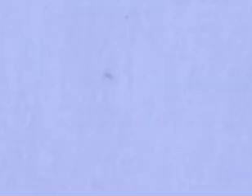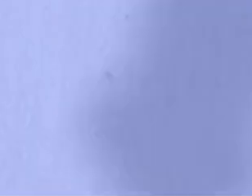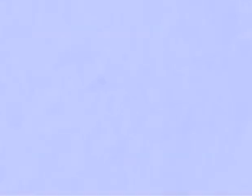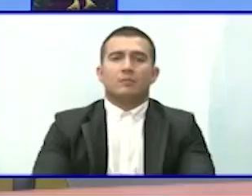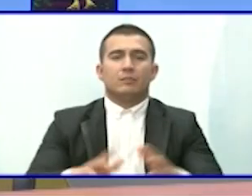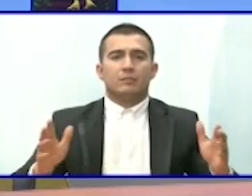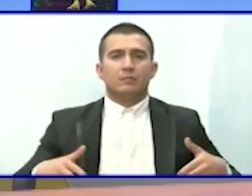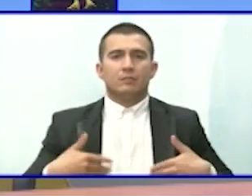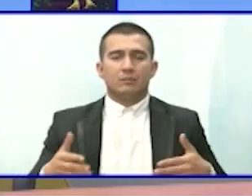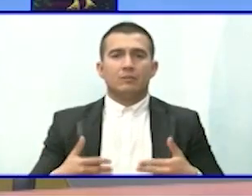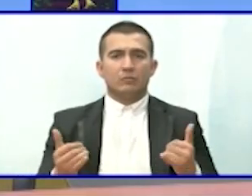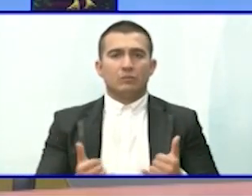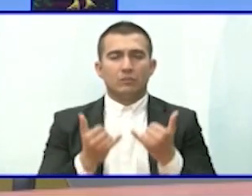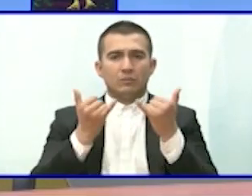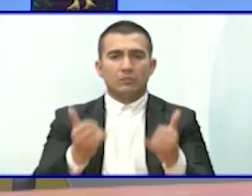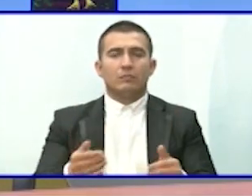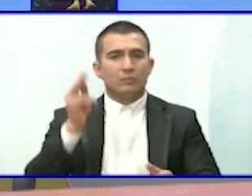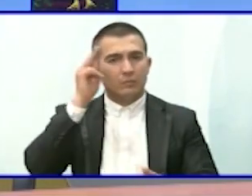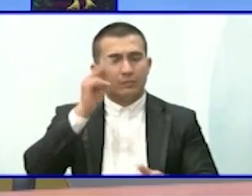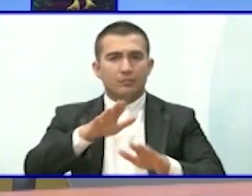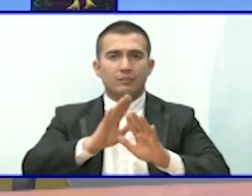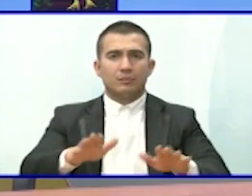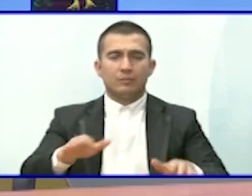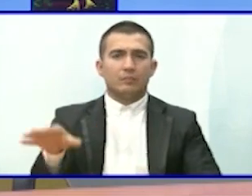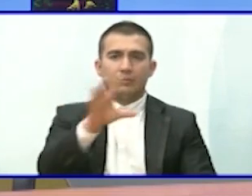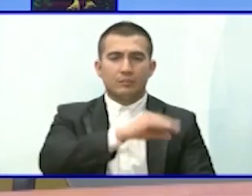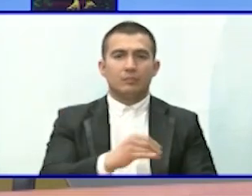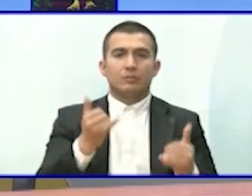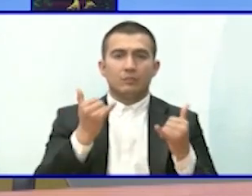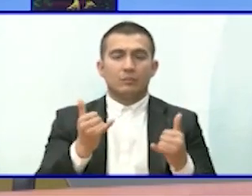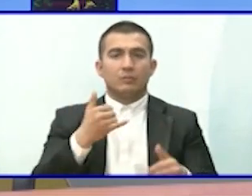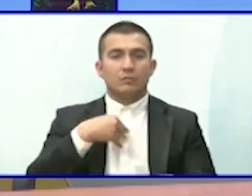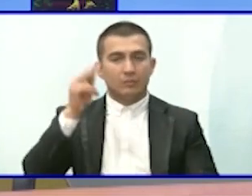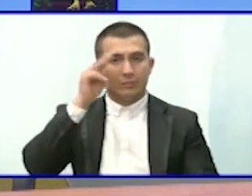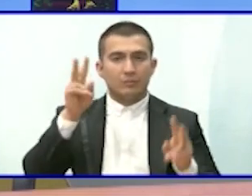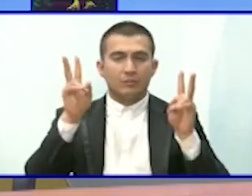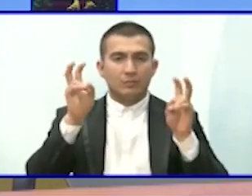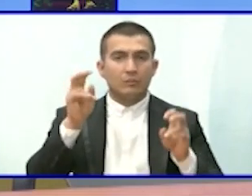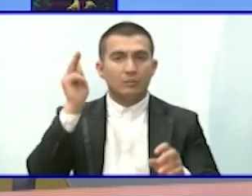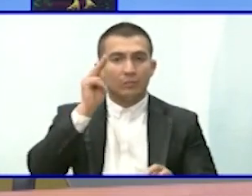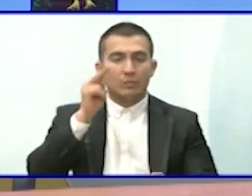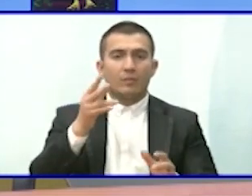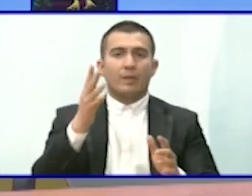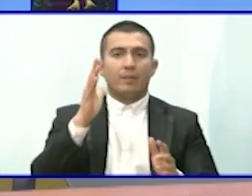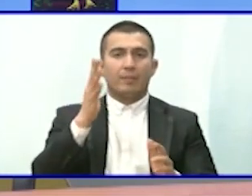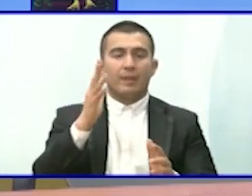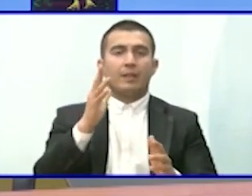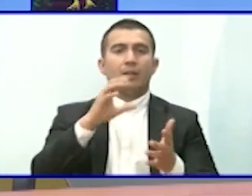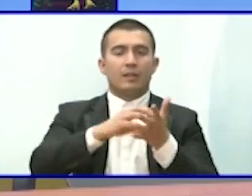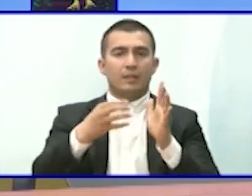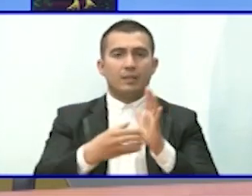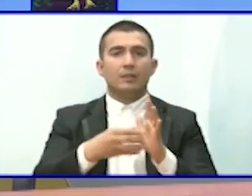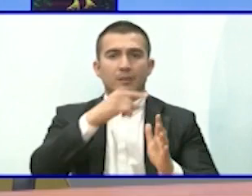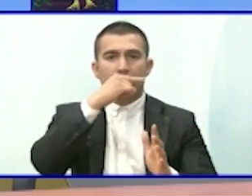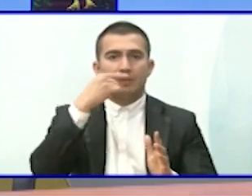здравствуйте уважаемые ученики сегодня у нас урок в 5 классе по русскому языку